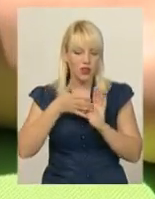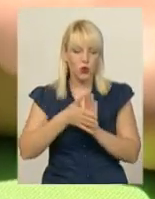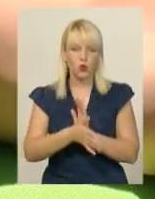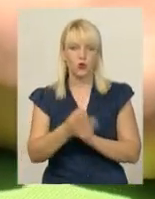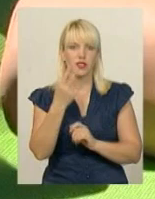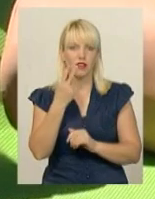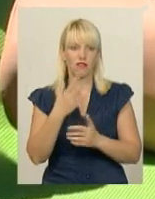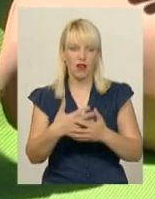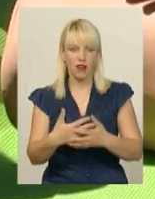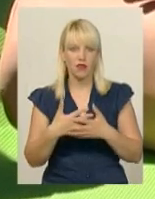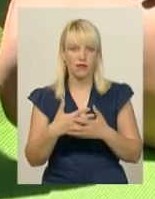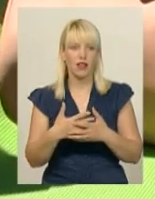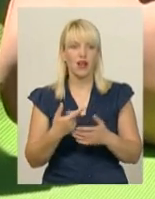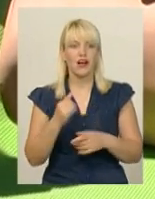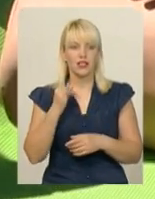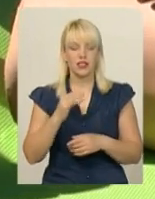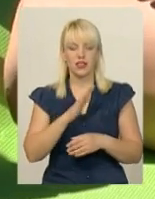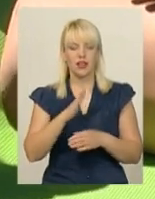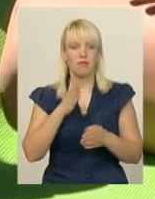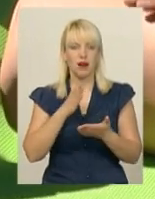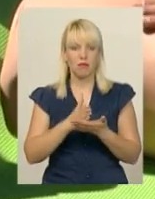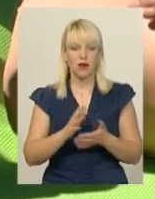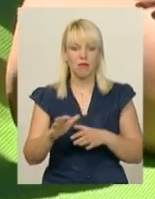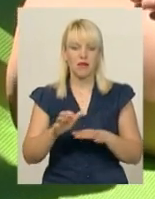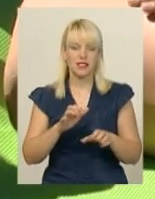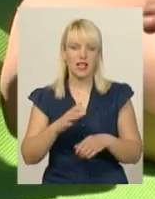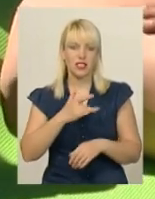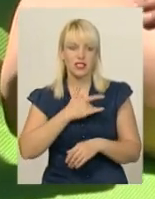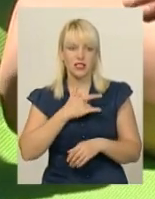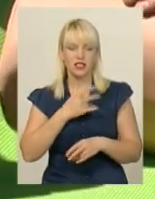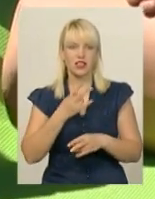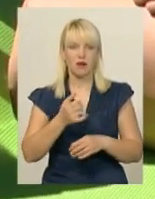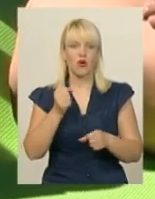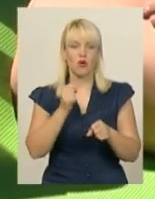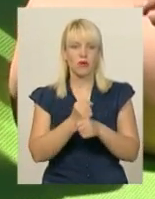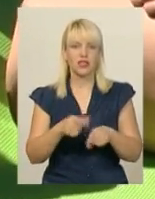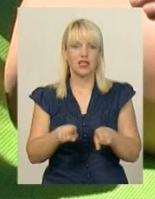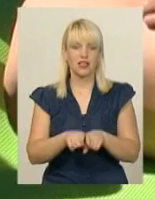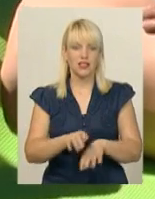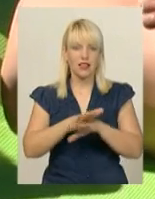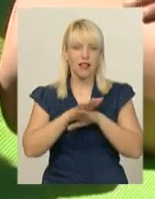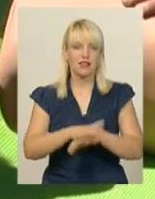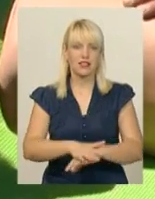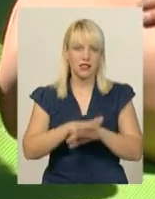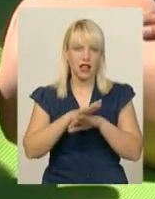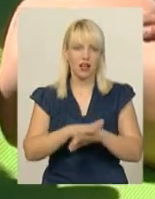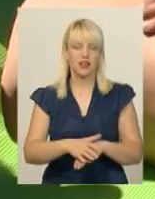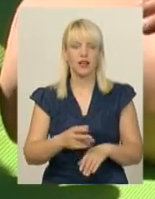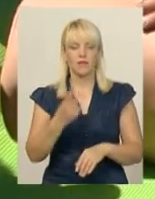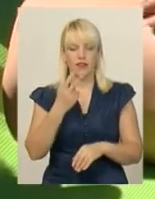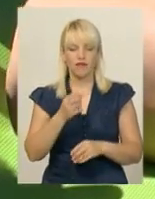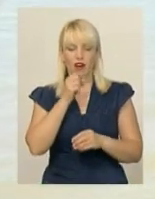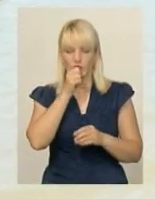Просто-напросто вдихаємо. Непрямий масаж серця повинен робити 30 натискань. Ми робимо, чередуємо такими можливостями. Два вдоха,